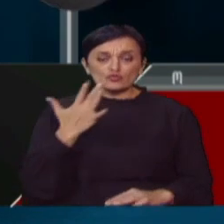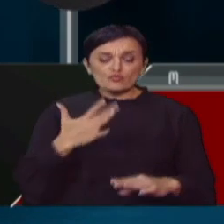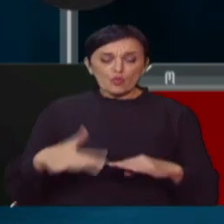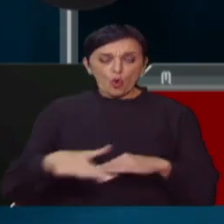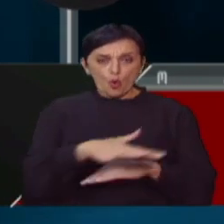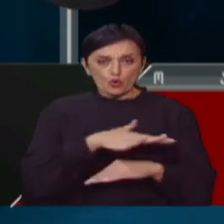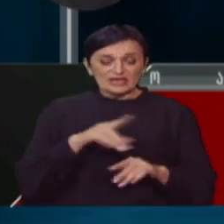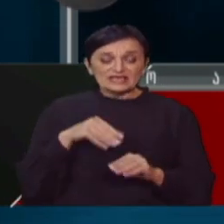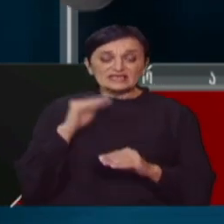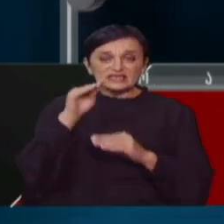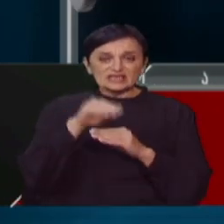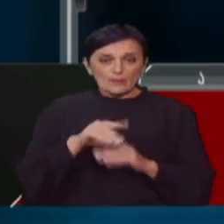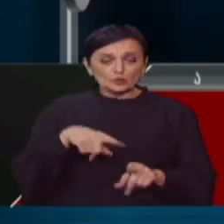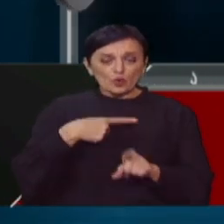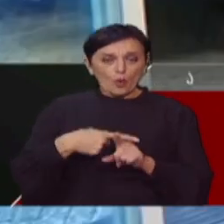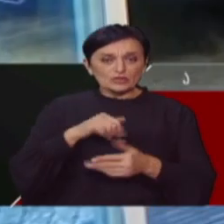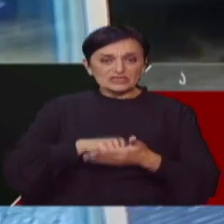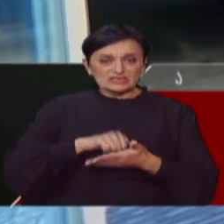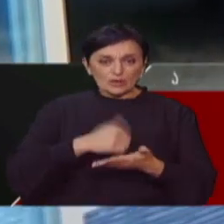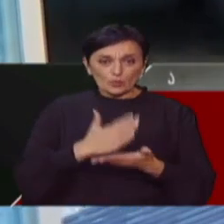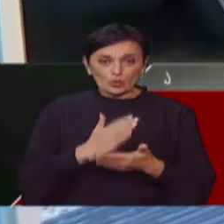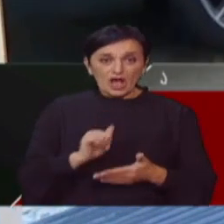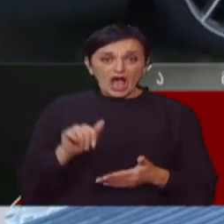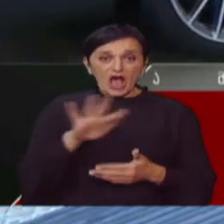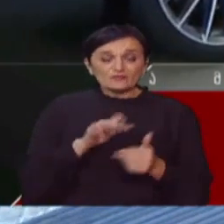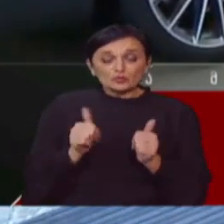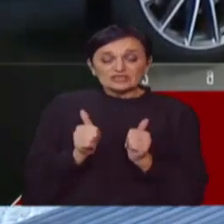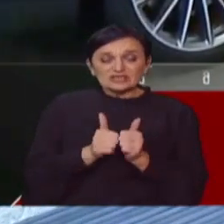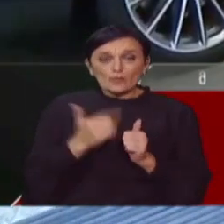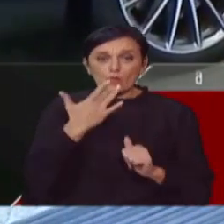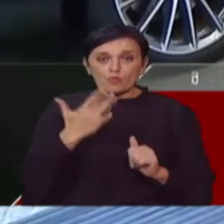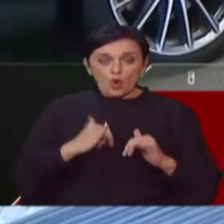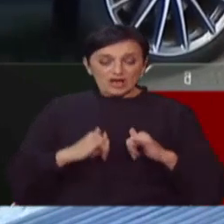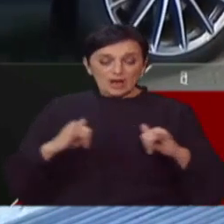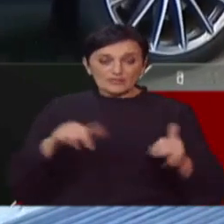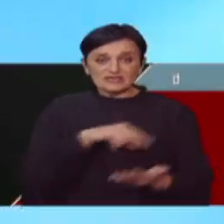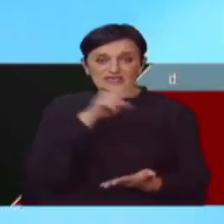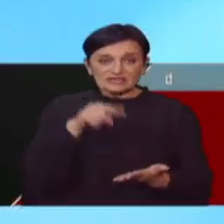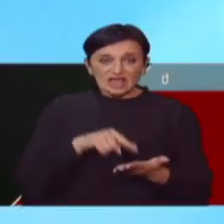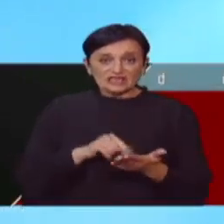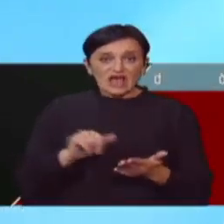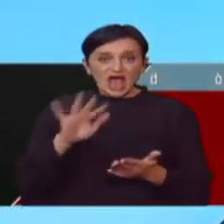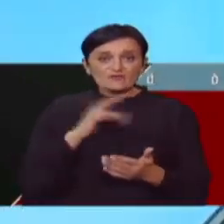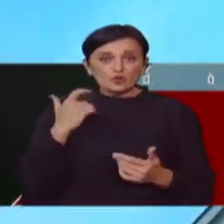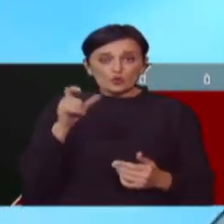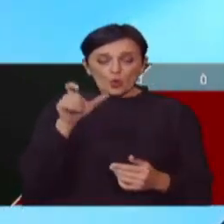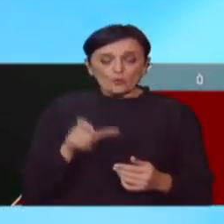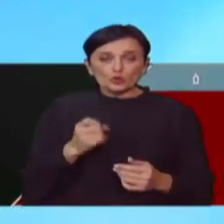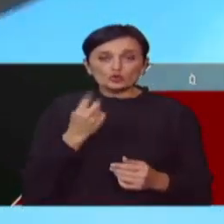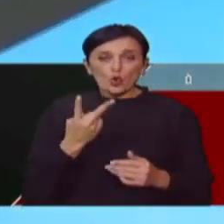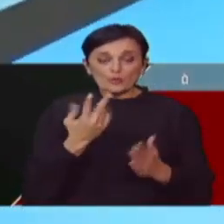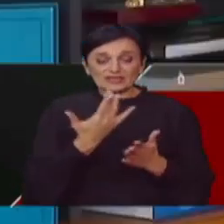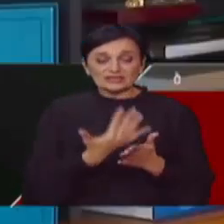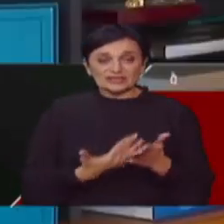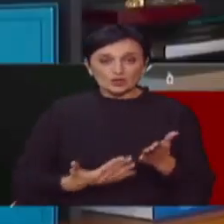სპექტრში დამატებითი ოპტიმიზმის საფუძველია. ევროპული სამეზობლო პოლიტიკისა და გაფართოების საკითხებში ევროკომისარი 12